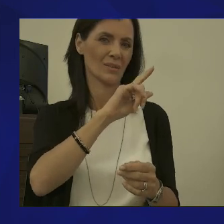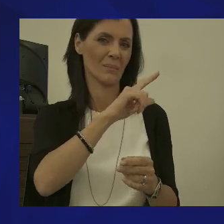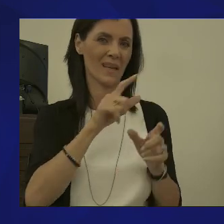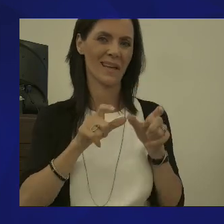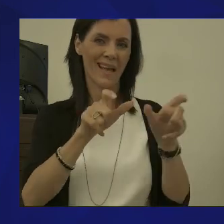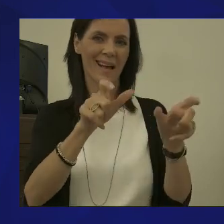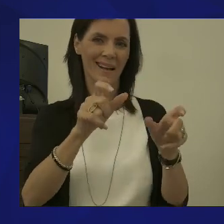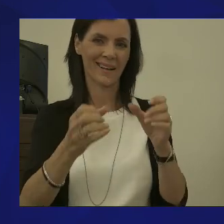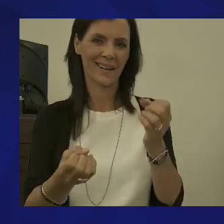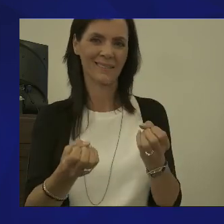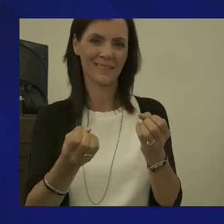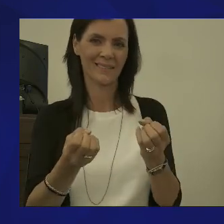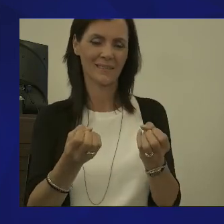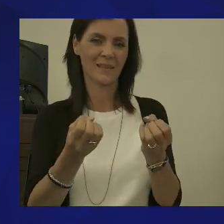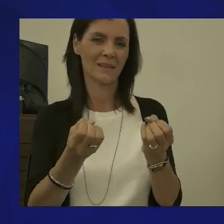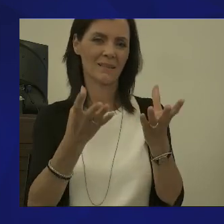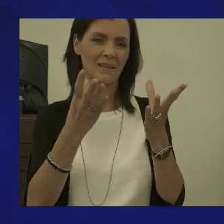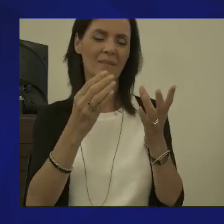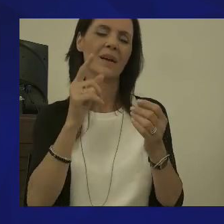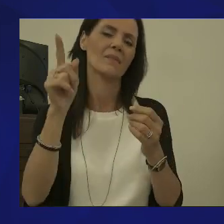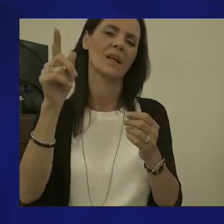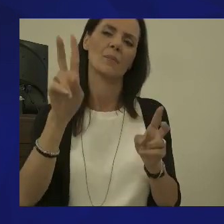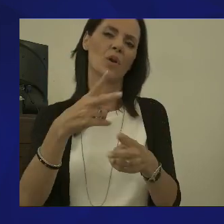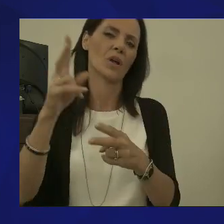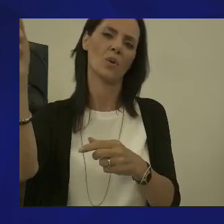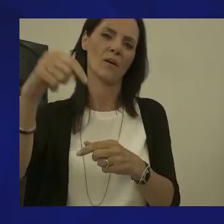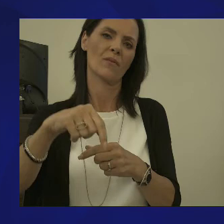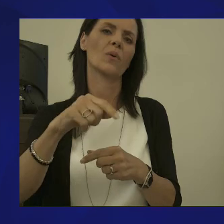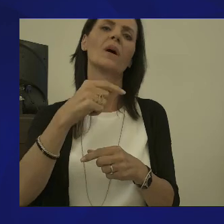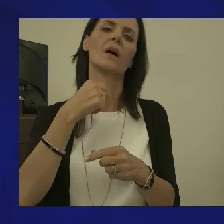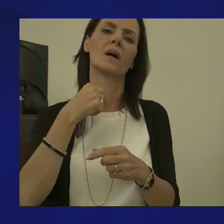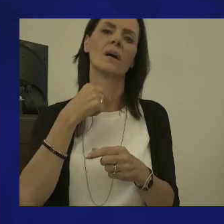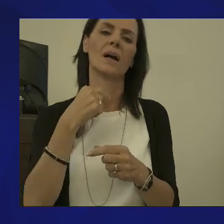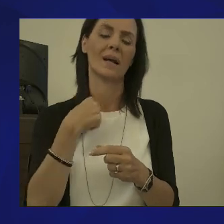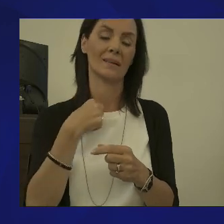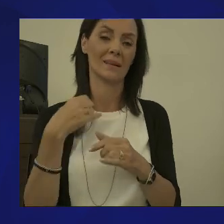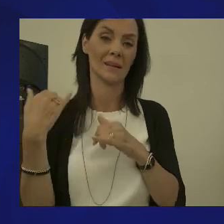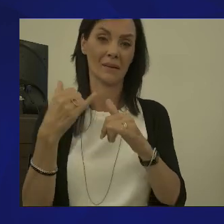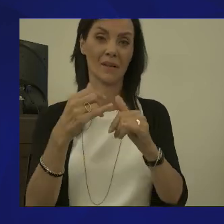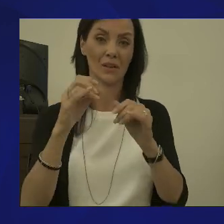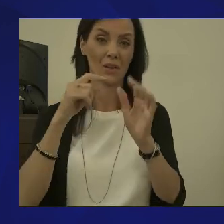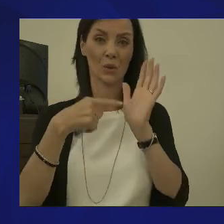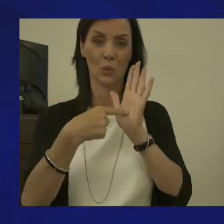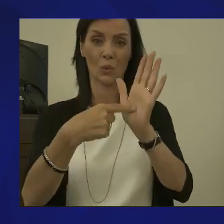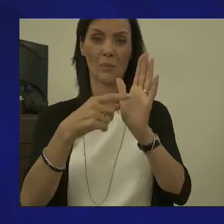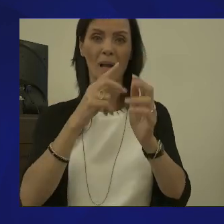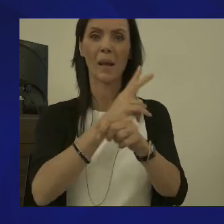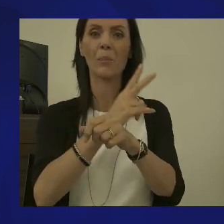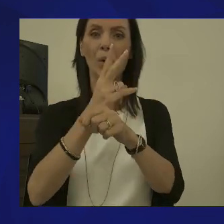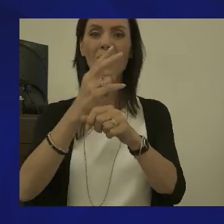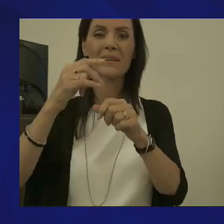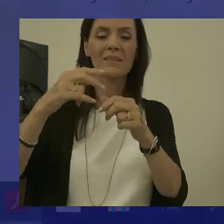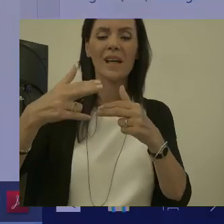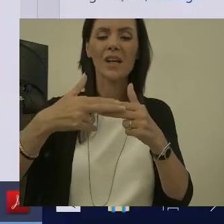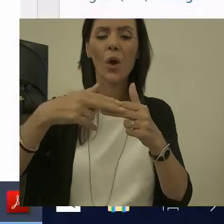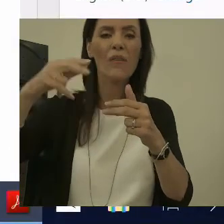היום עם נציגים משקיפים בוועדה, להציג פה. דיברתי מקודם על דוגמה אחת לפרויקט שהיה על גרם